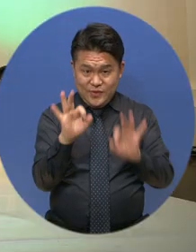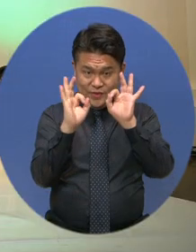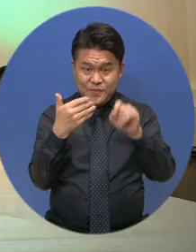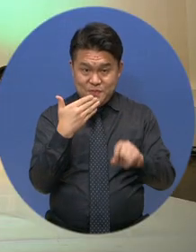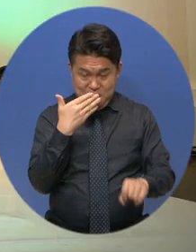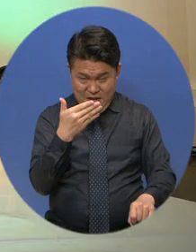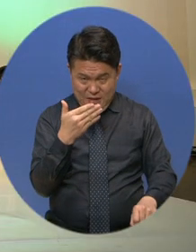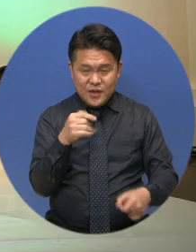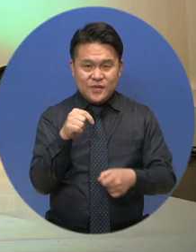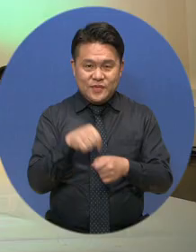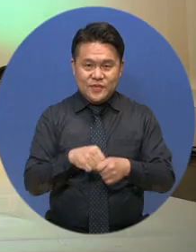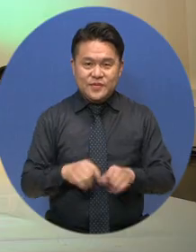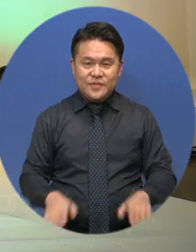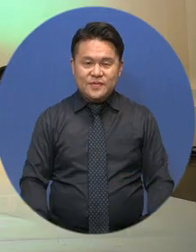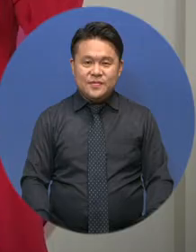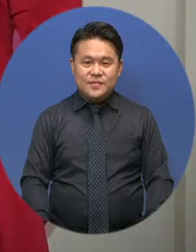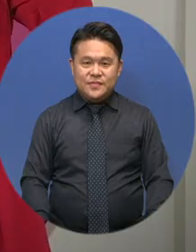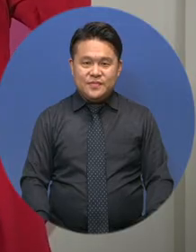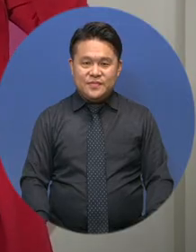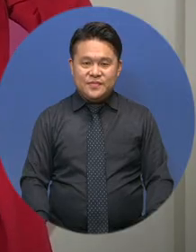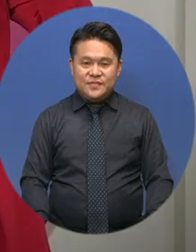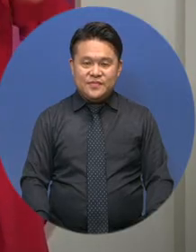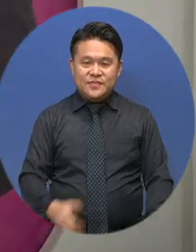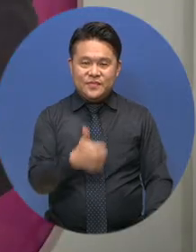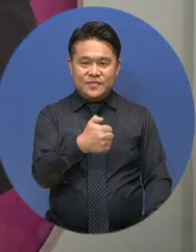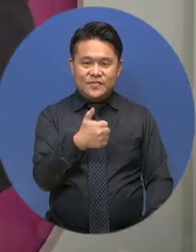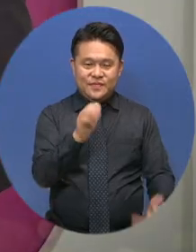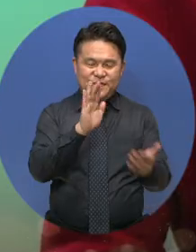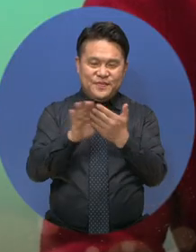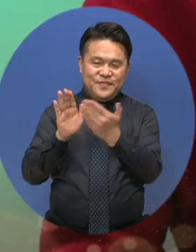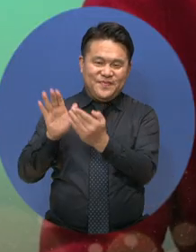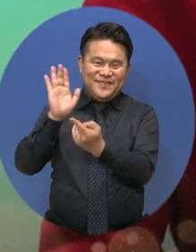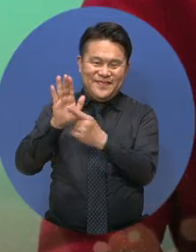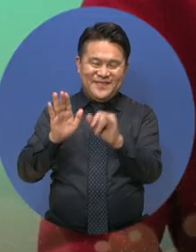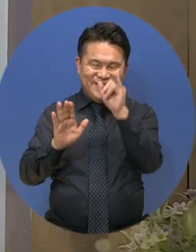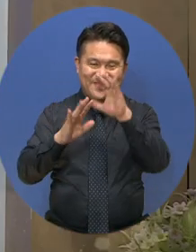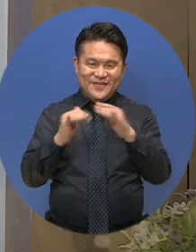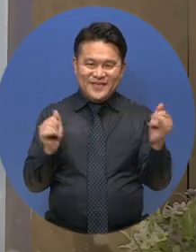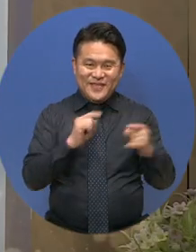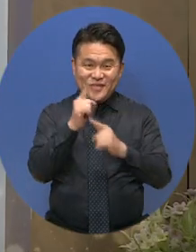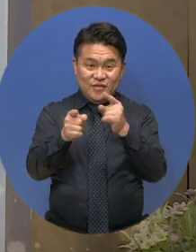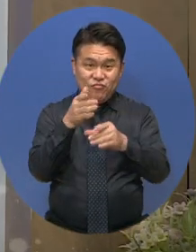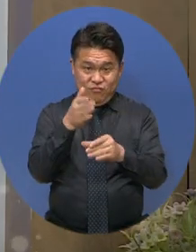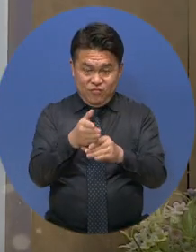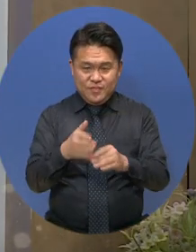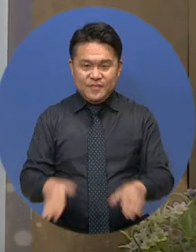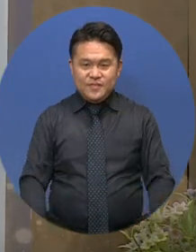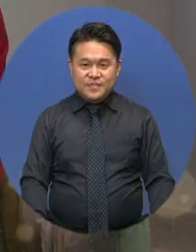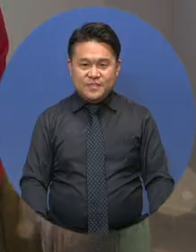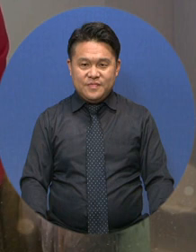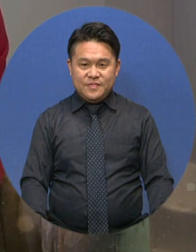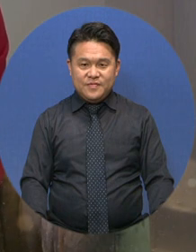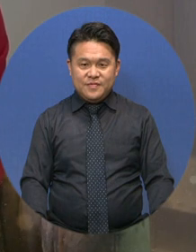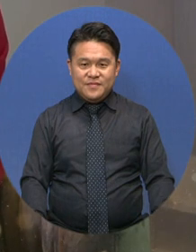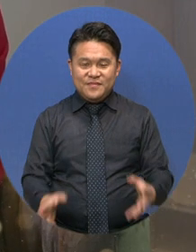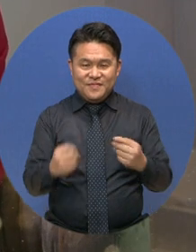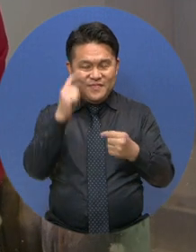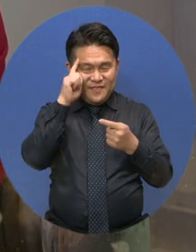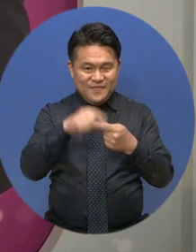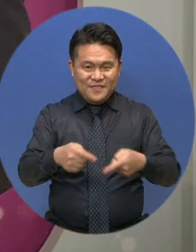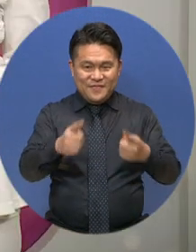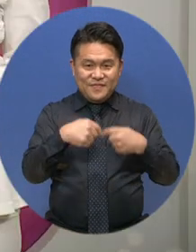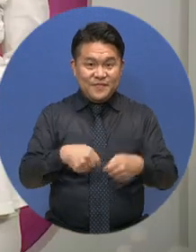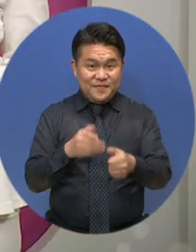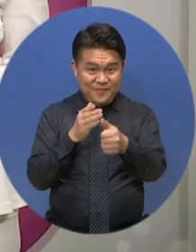채널 번호 55번으로 시청할 수 있도록 55 캠페인 국민청원이 진행 중입니다. 많은